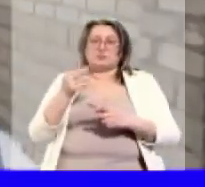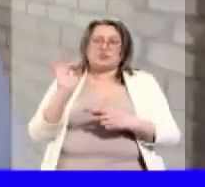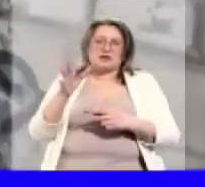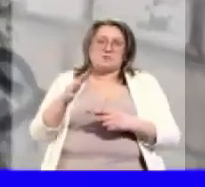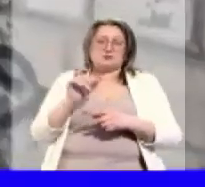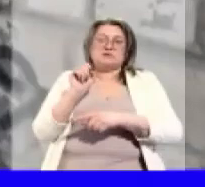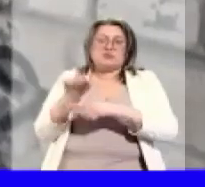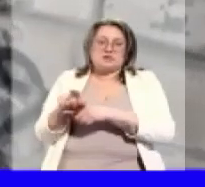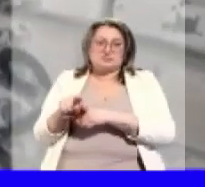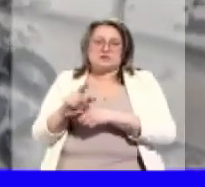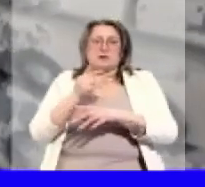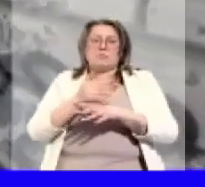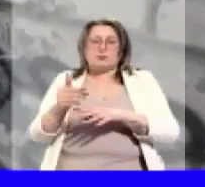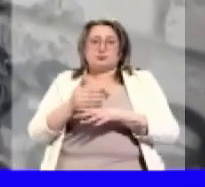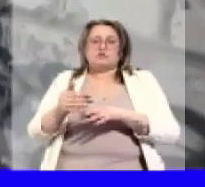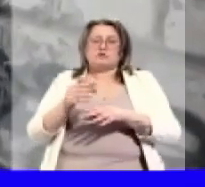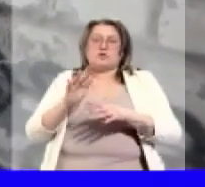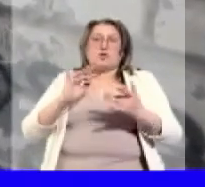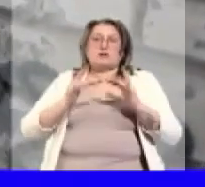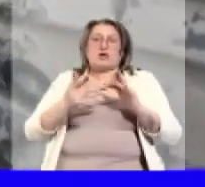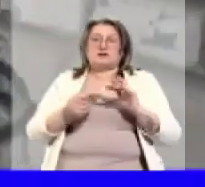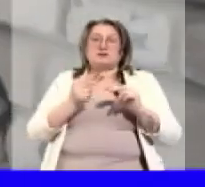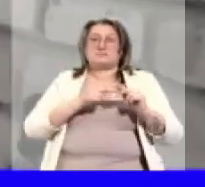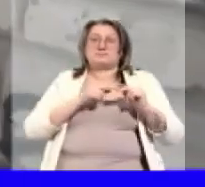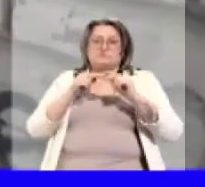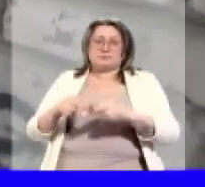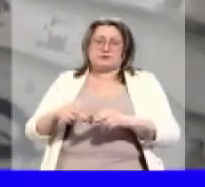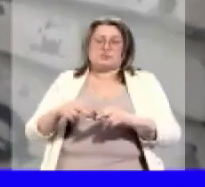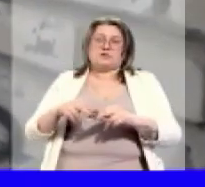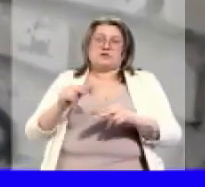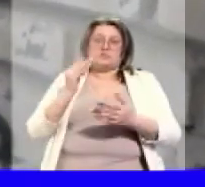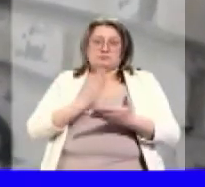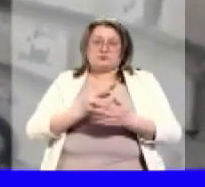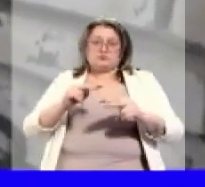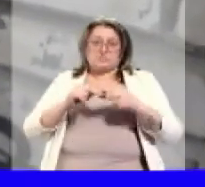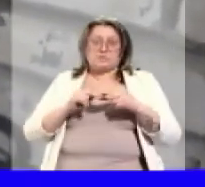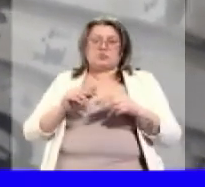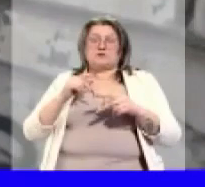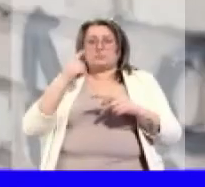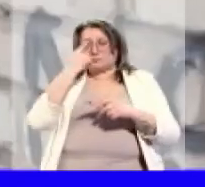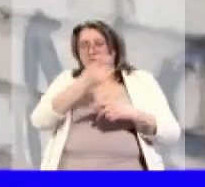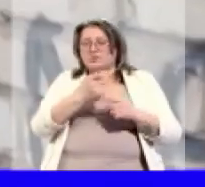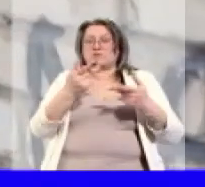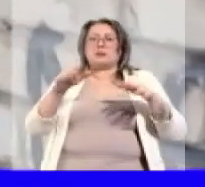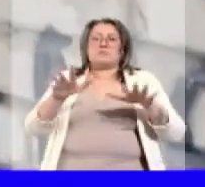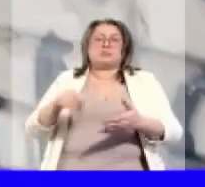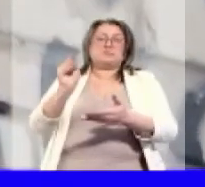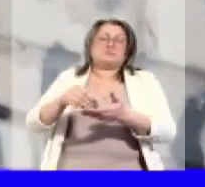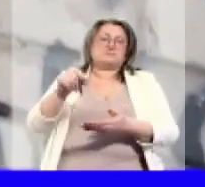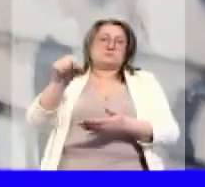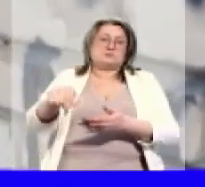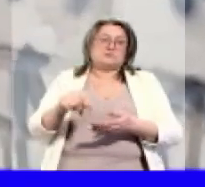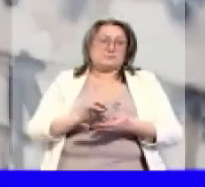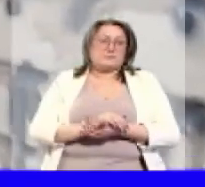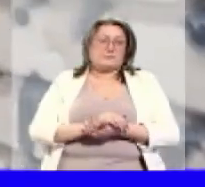қажетті тауарға тапсырыс беріледі. Кейін онлайн төлем жасалынады. Ақша түскеннен кейін сатушы тауардың қай жерде жатқандығы жайлы мәліметті береді.